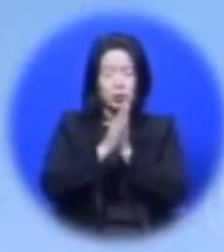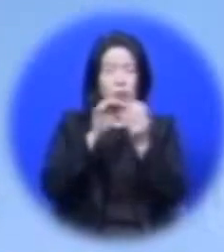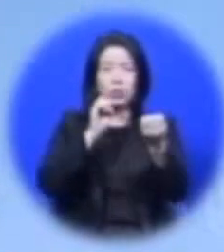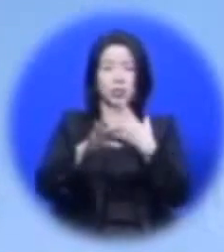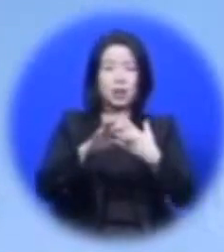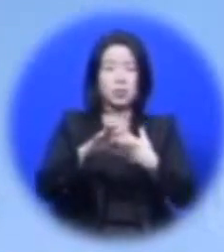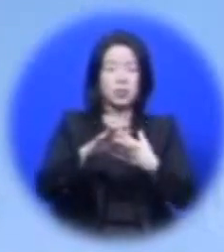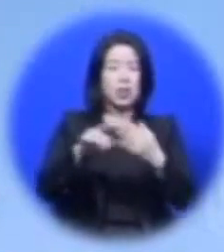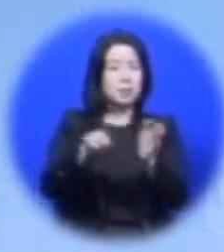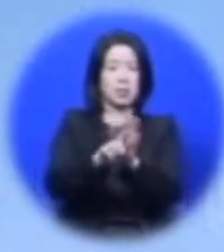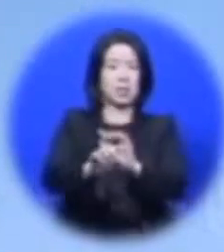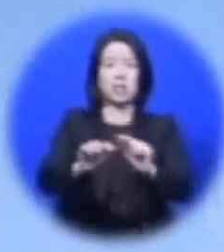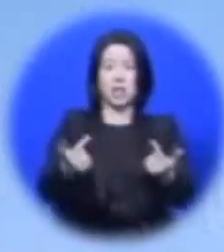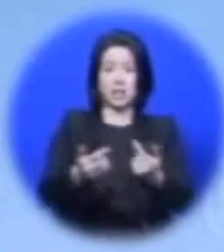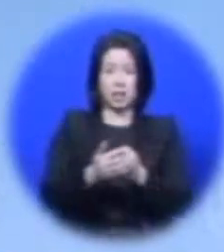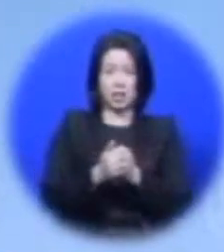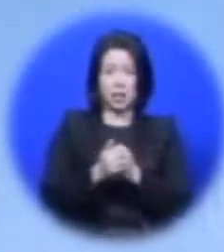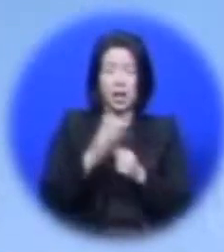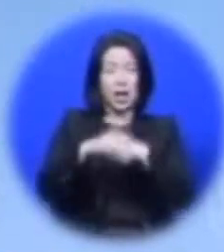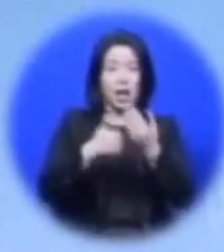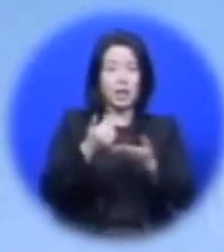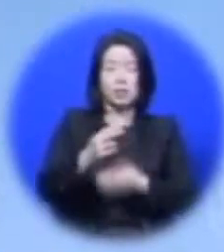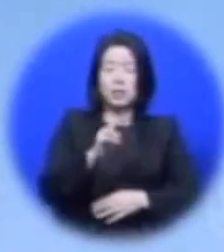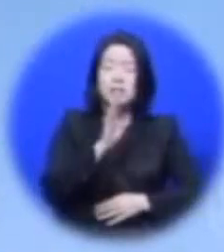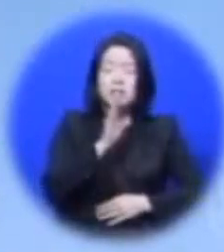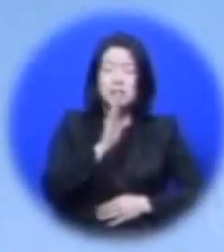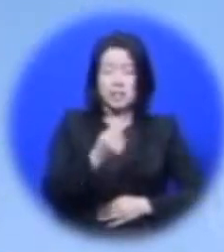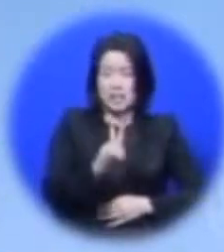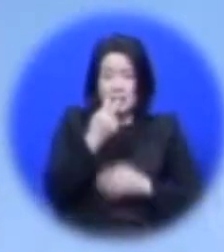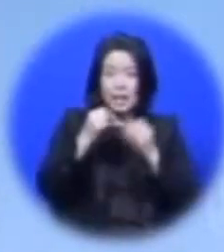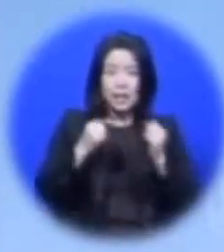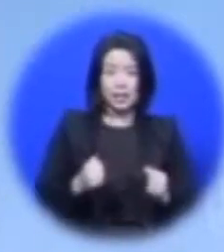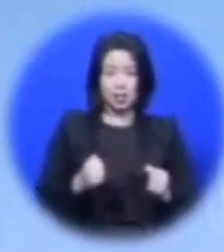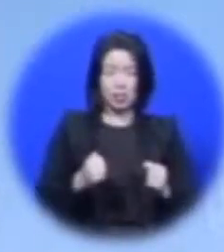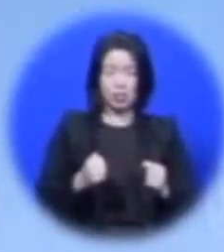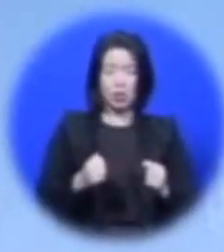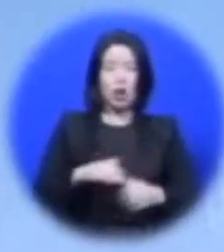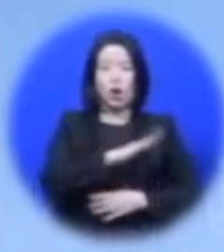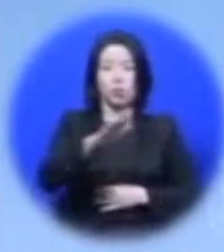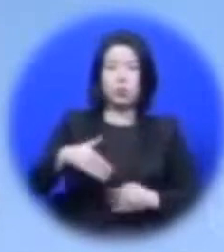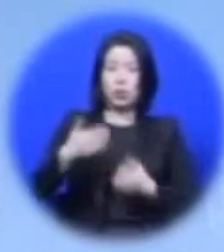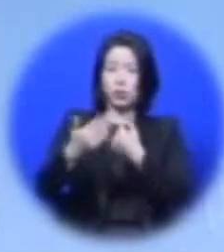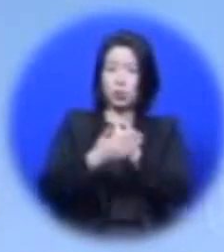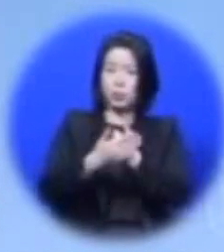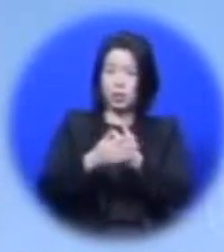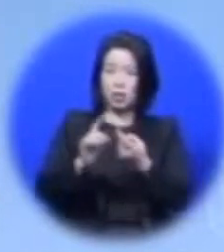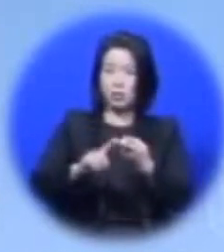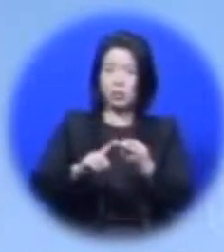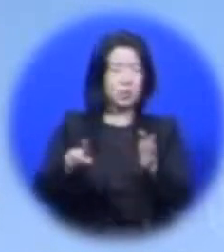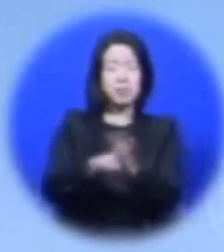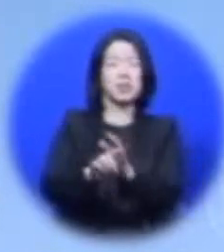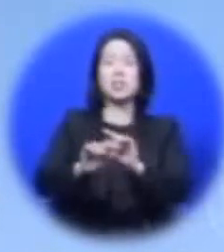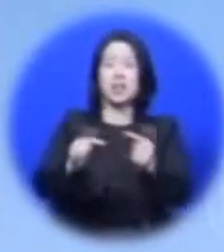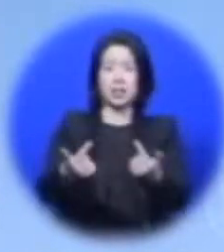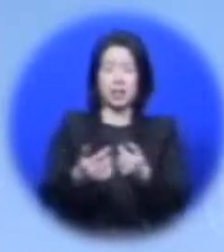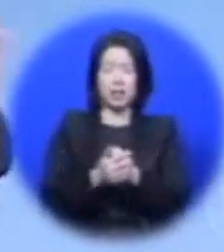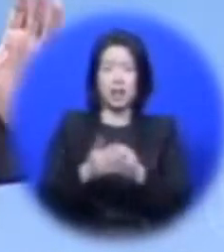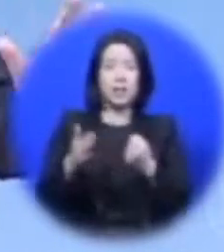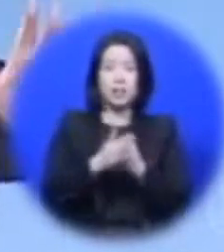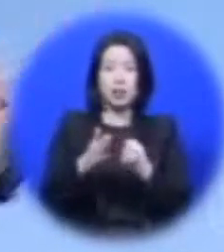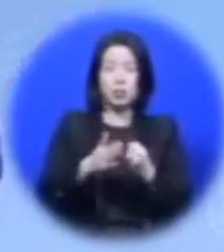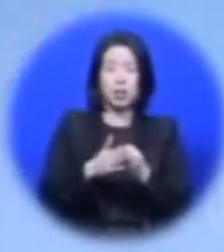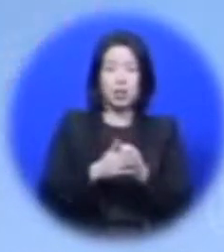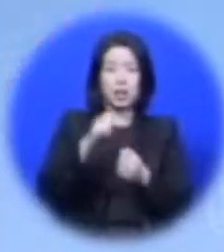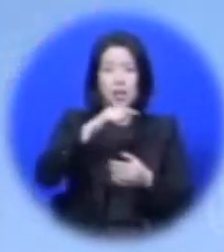믿는 겁니다. 하나님이 진짜 살아계셔서 우리를 도우신다는 것을 안 믿는 거예요. 그래서